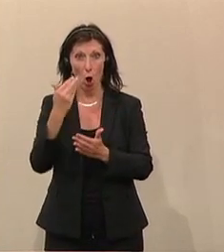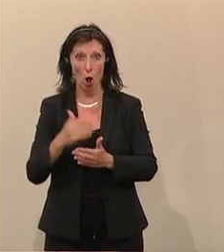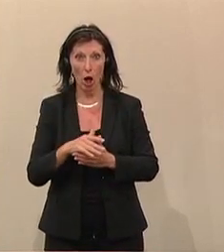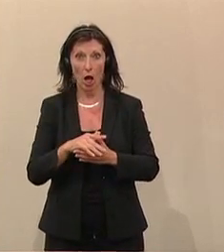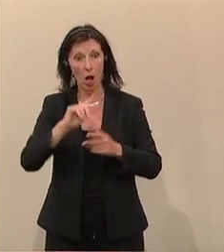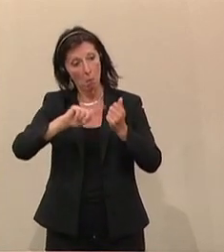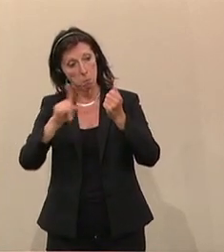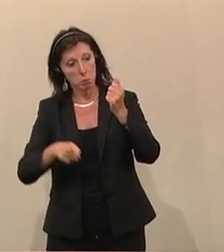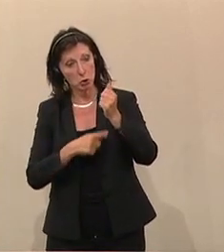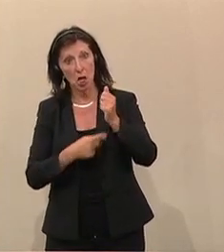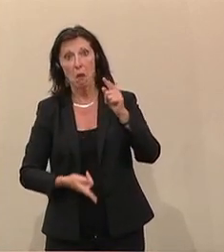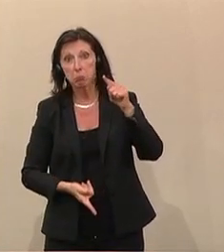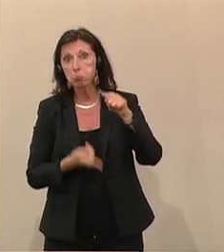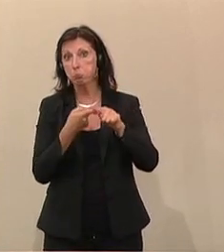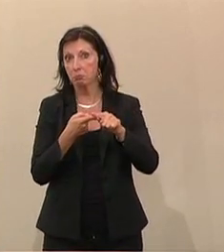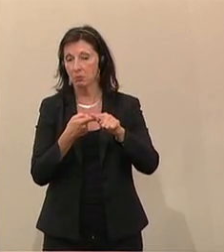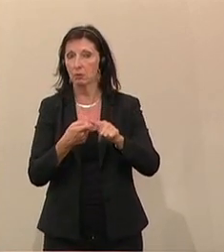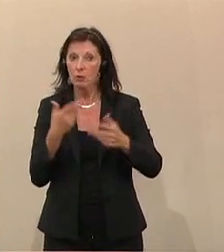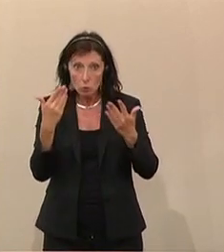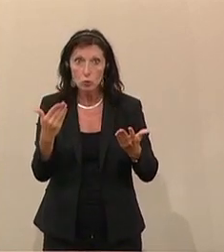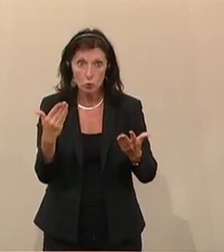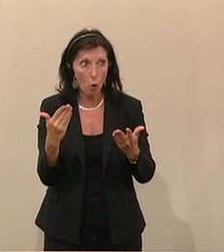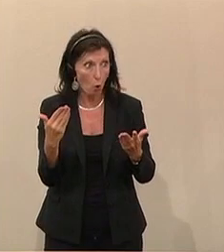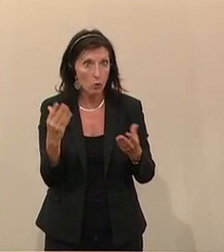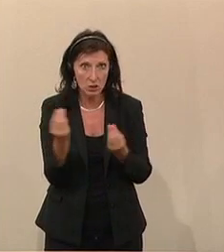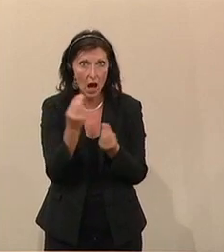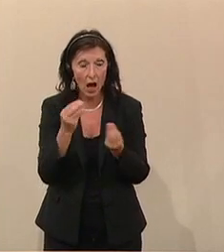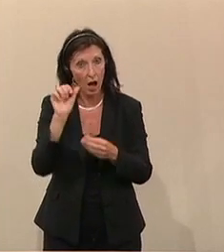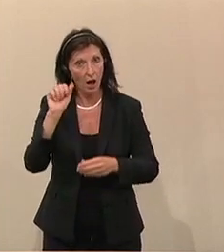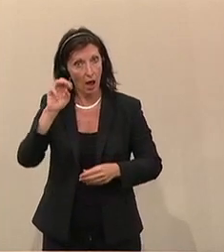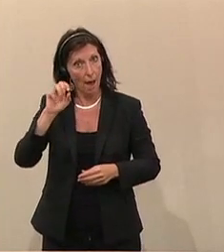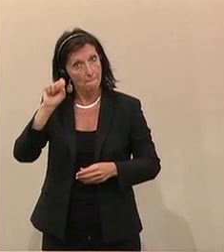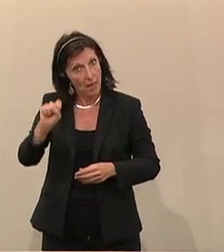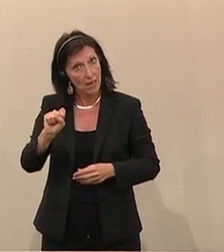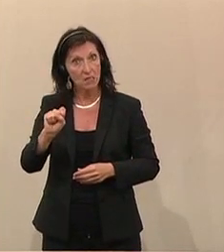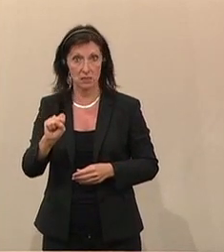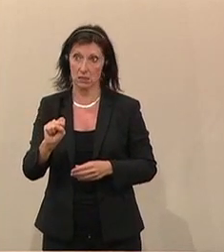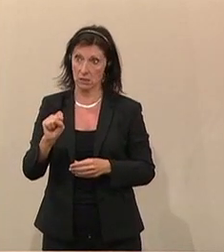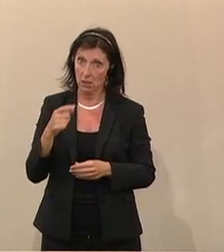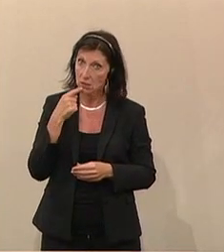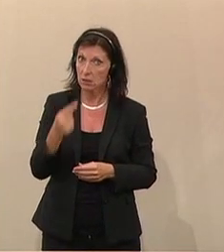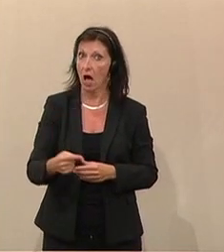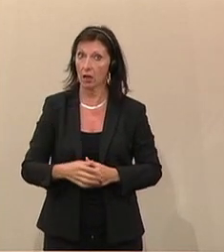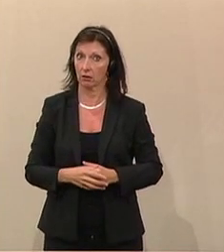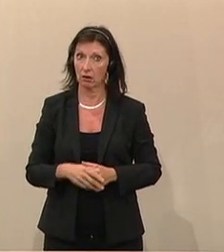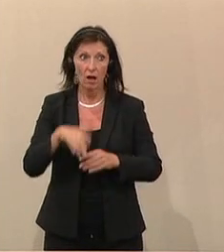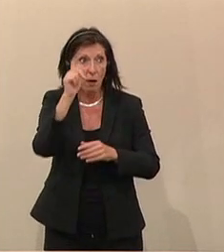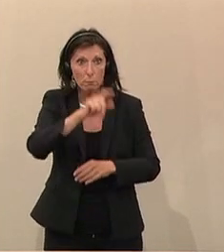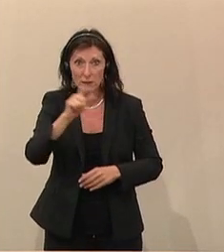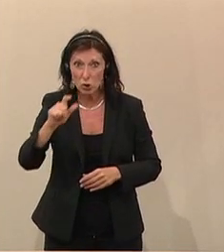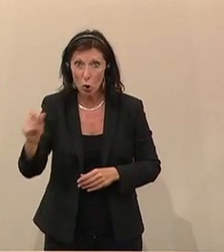töpfe leer das wird beim ams den leuten die eine umschulung wollen eine weiterbildung wollen